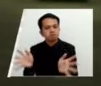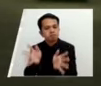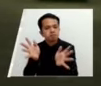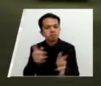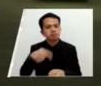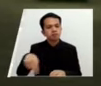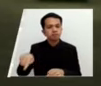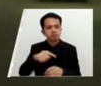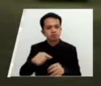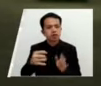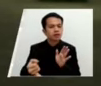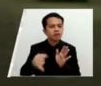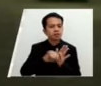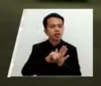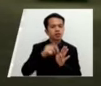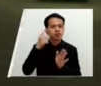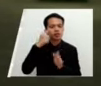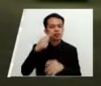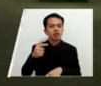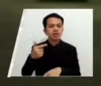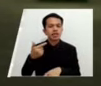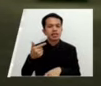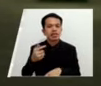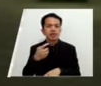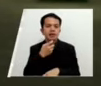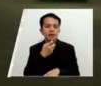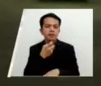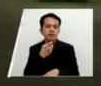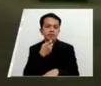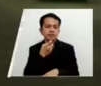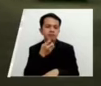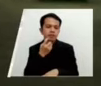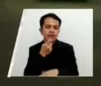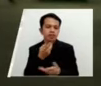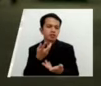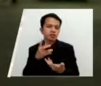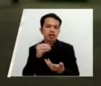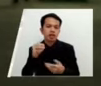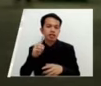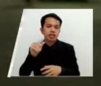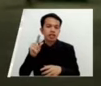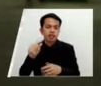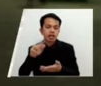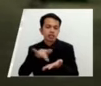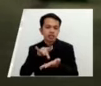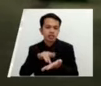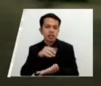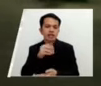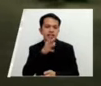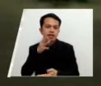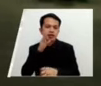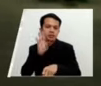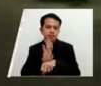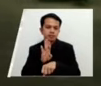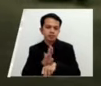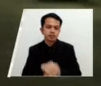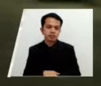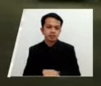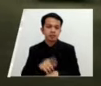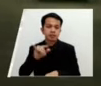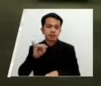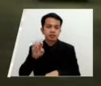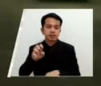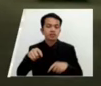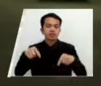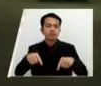mag-invest sa green metal, battery manufacturing, data centers at agribusiness. At live mula sa Vientiane,